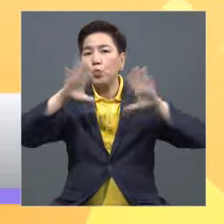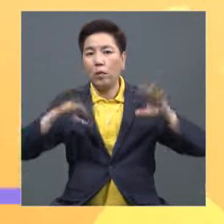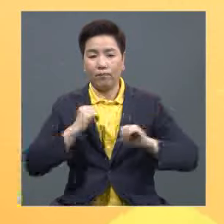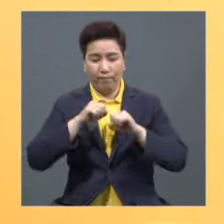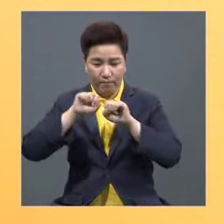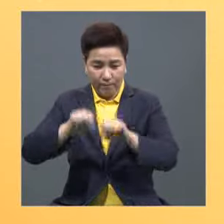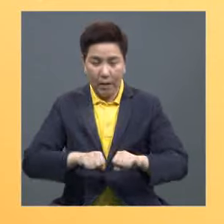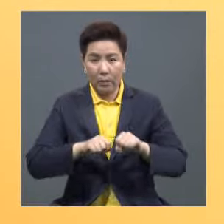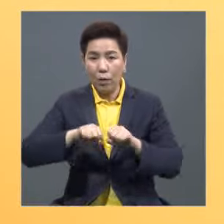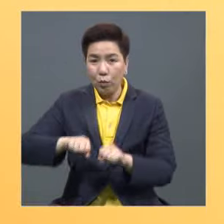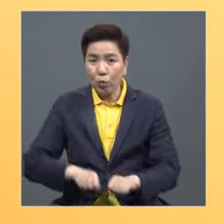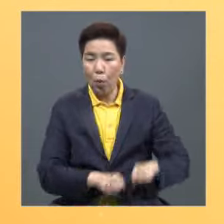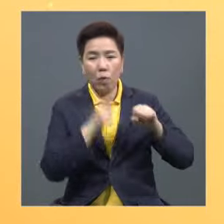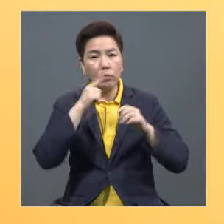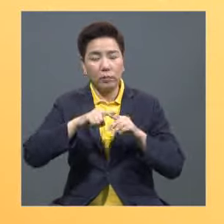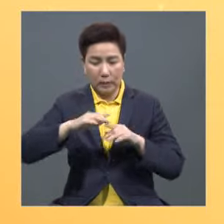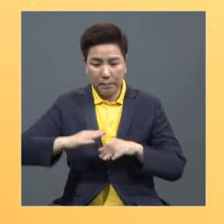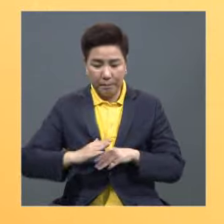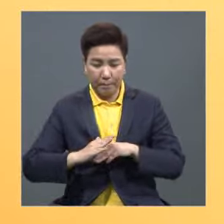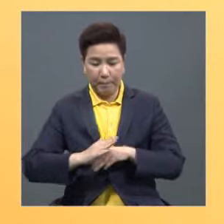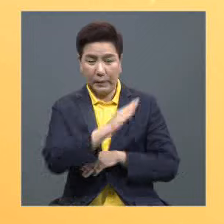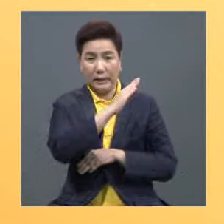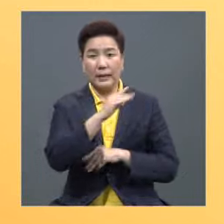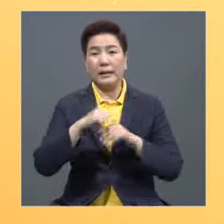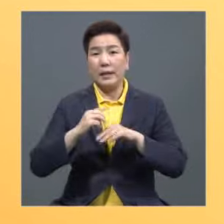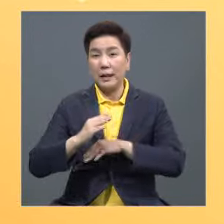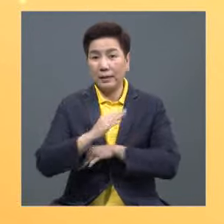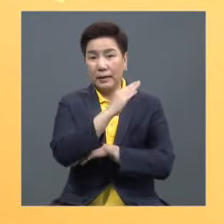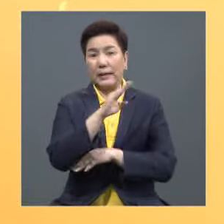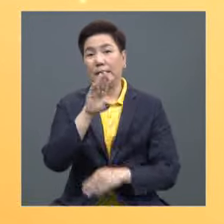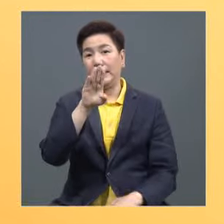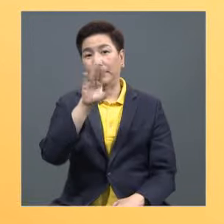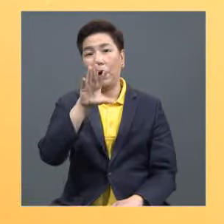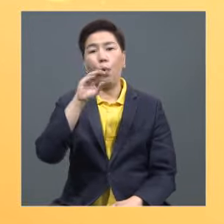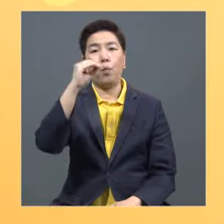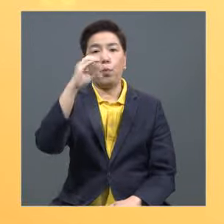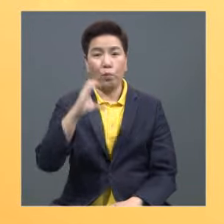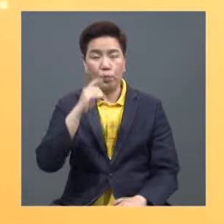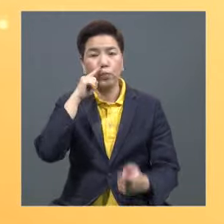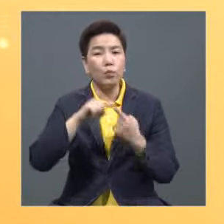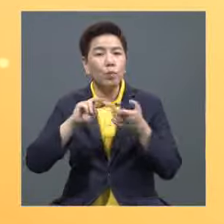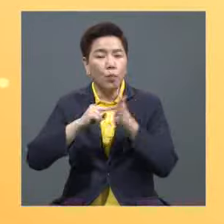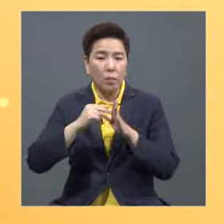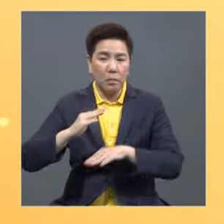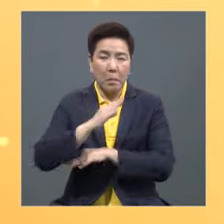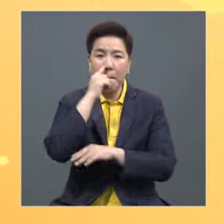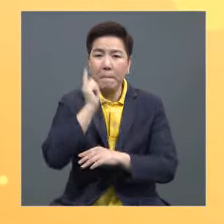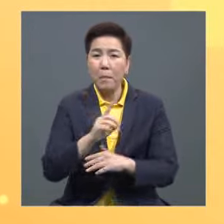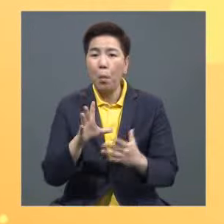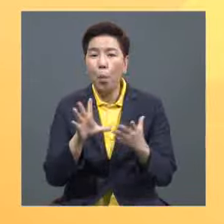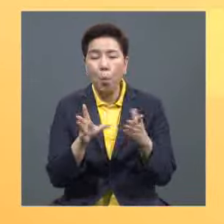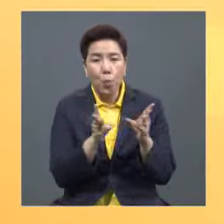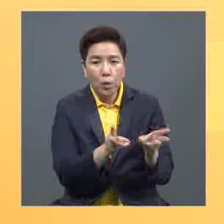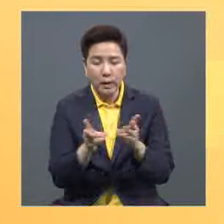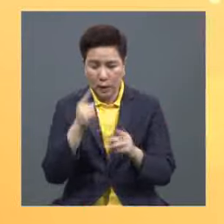เป็นการยกพายขึ้นพ้นน้ำทำมุม 45องศาซึ่งการพายเรือพระราชพิธีเป็นศิลปะอย่างหนึ่งต้องแสดง